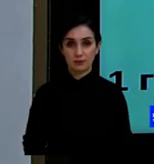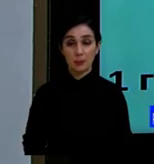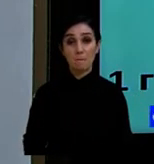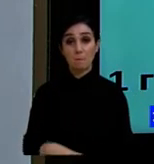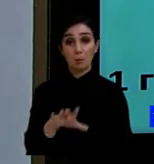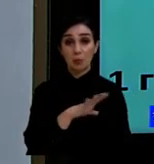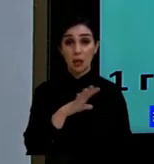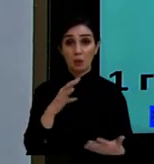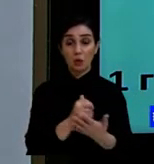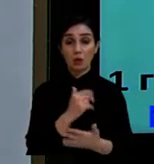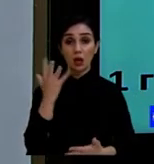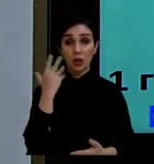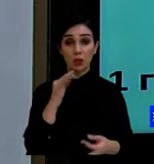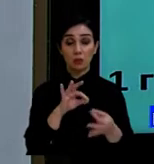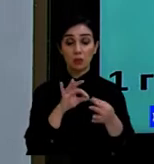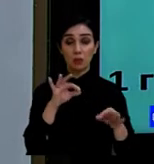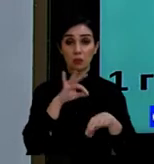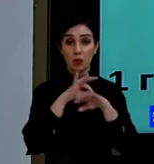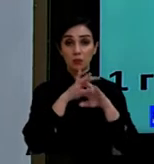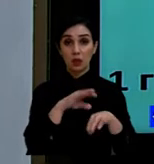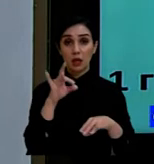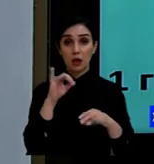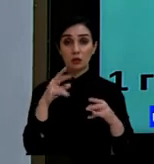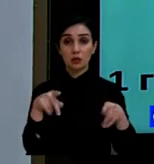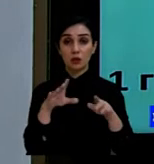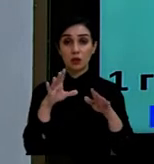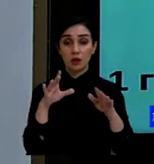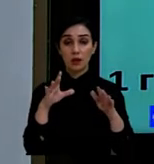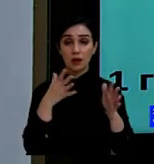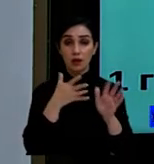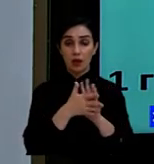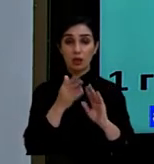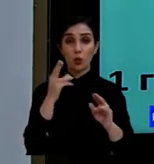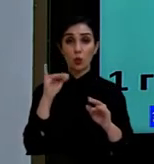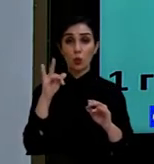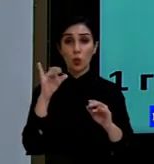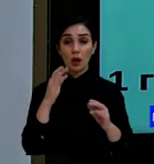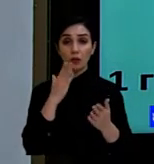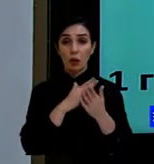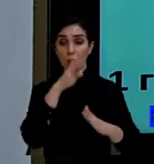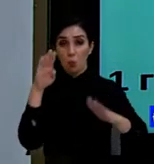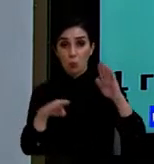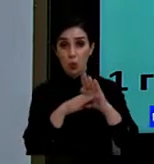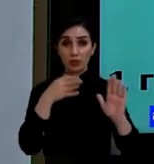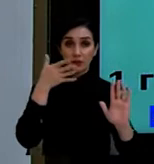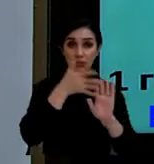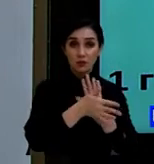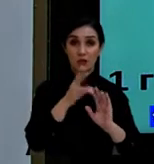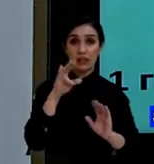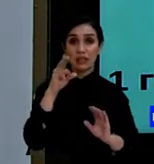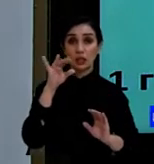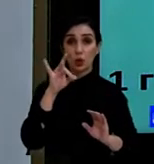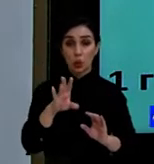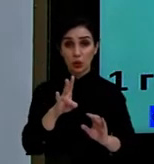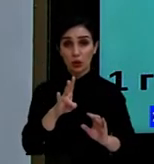Было обнаружено, когда проводили ядерные реакции, что ядро урана под действием